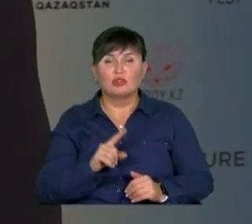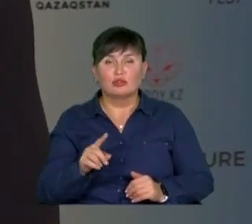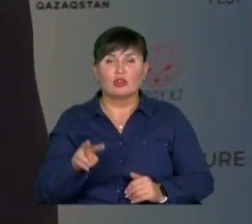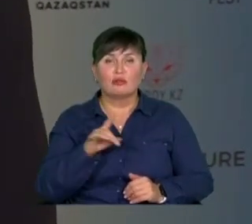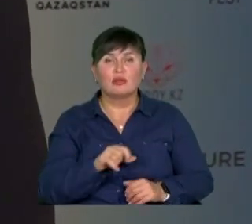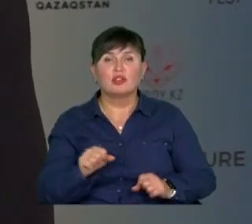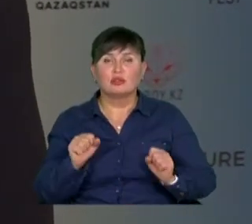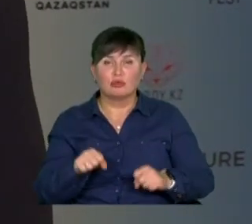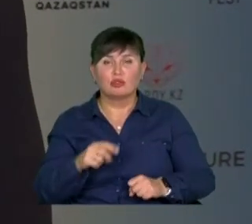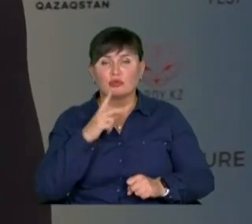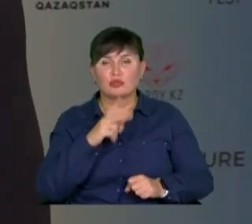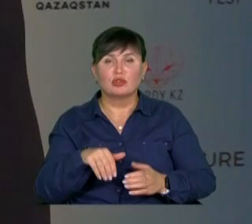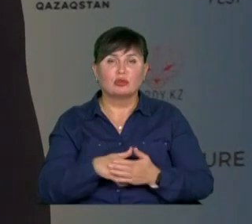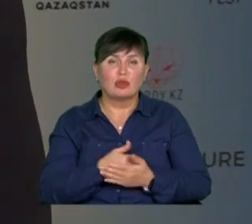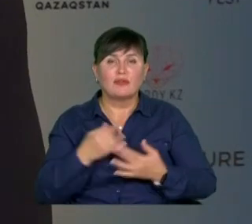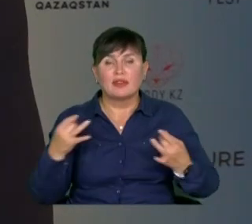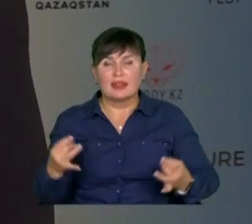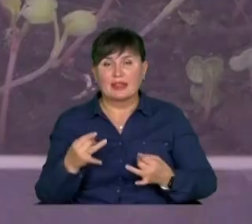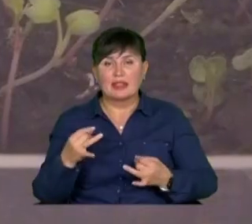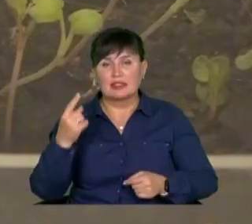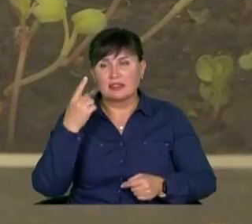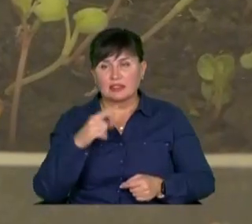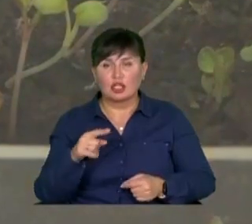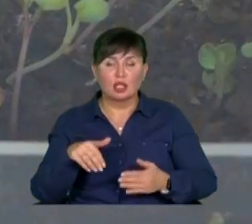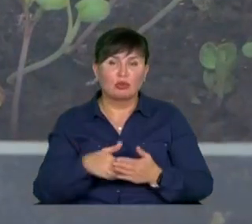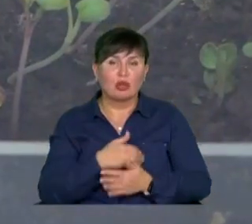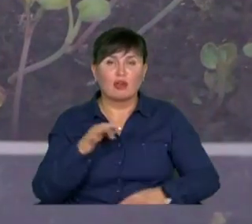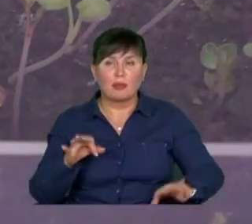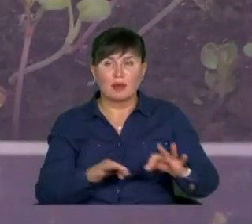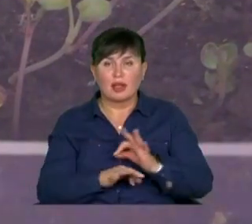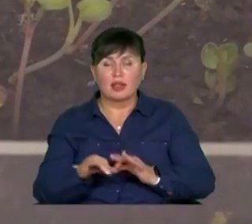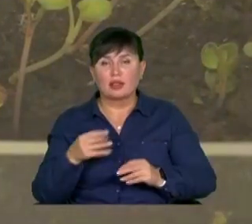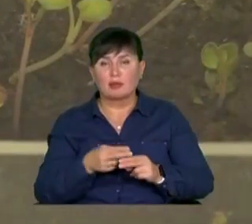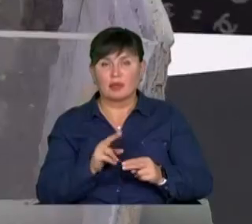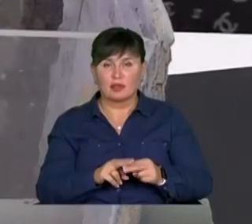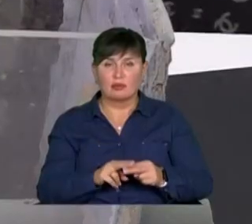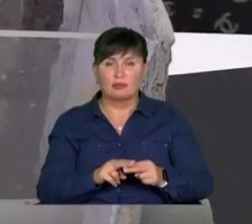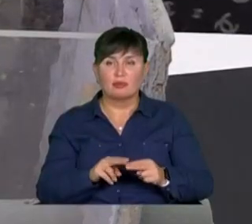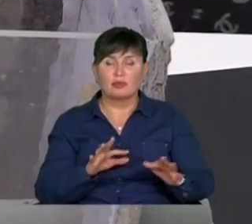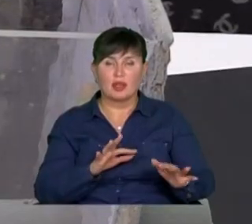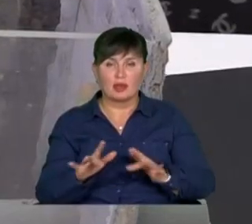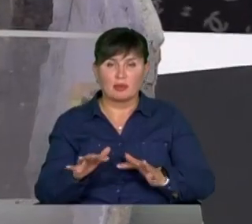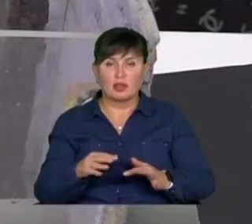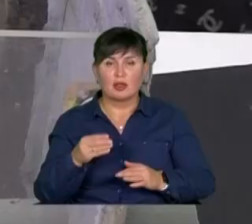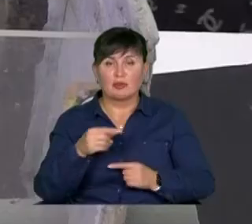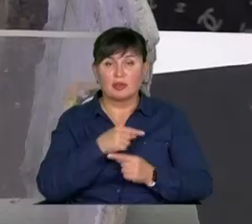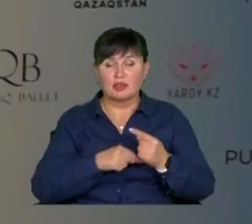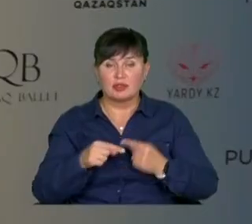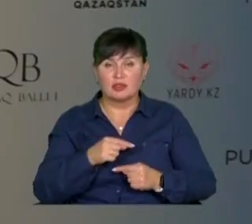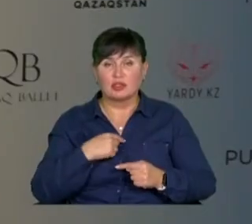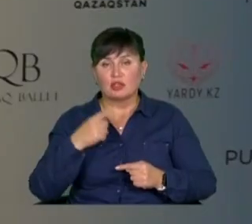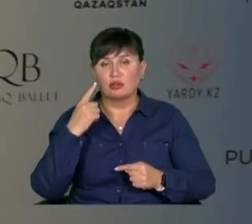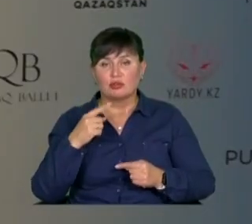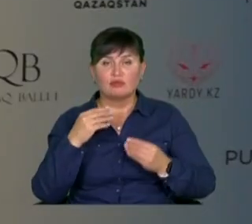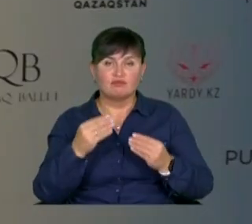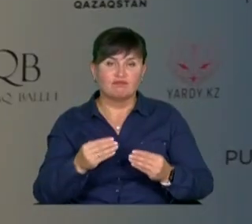сможем увидеть новые интересные идеи, новые проекты. И поэтому это мероприятие, Business Collaboration Forum, я думаю, даст